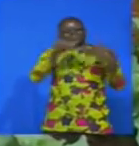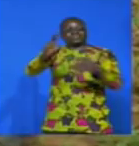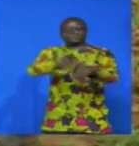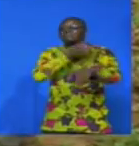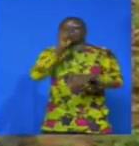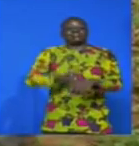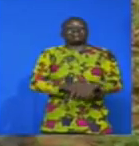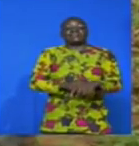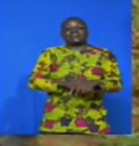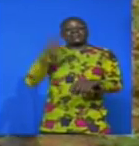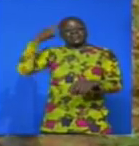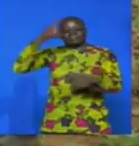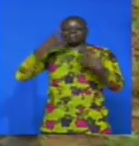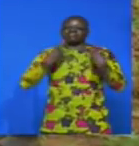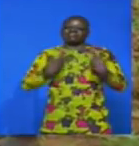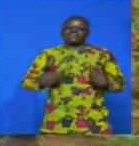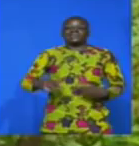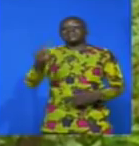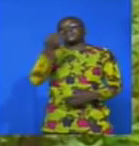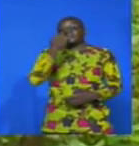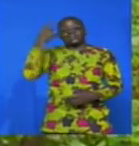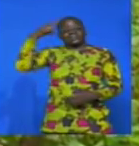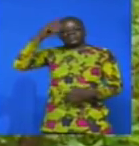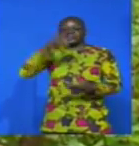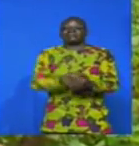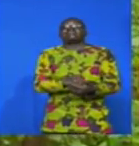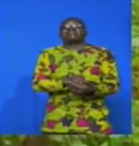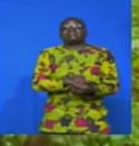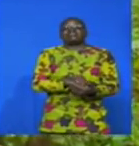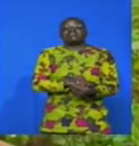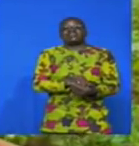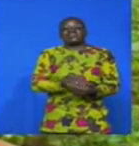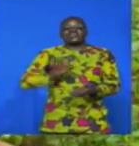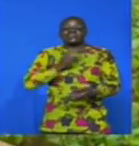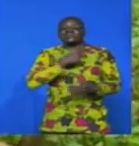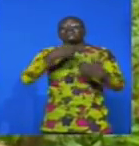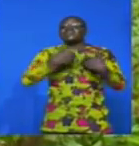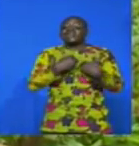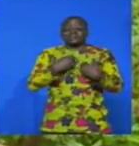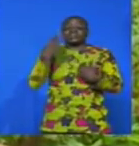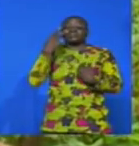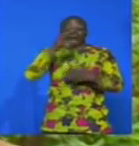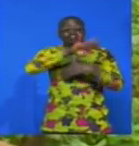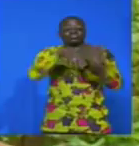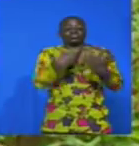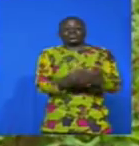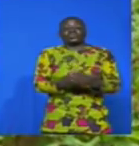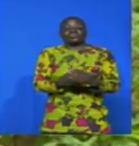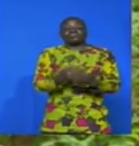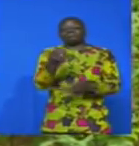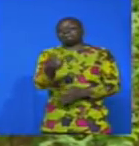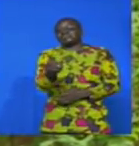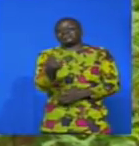Un désarroi qui nourrit la suspicion. Nous avons soupçonné tout. L'engrais,